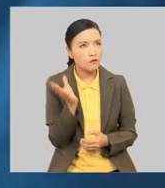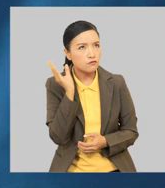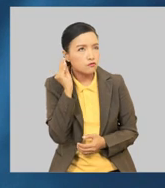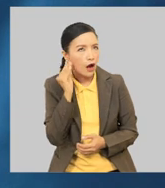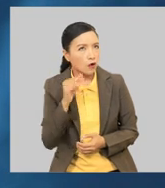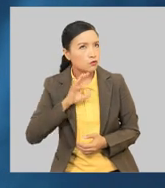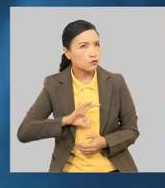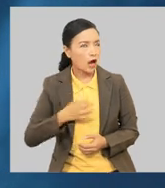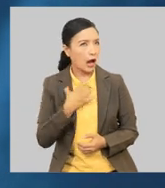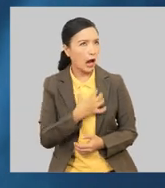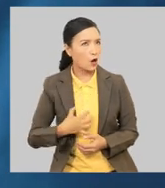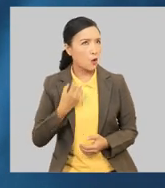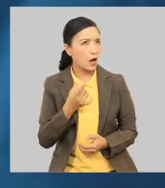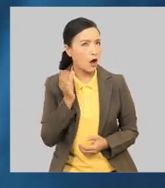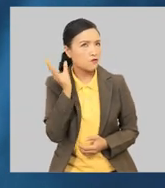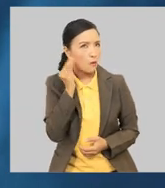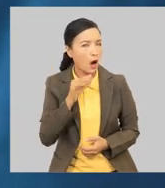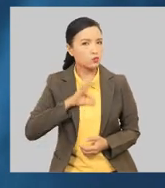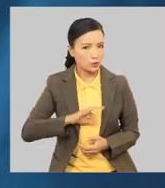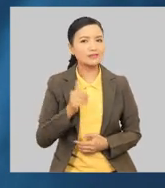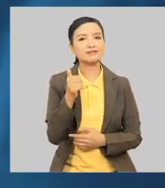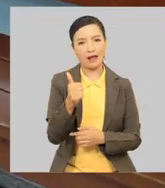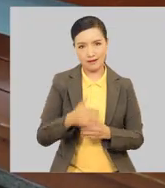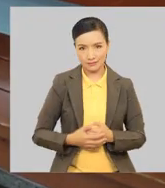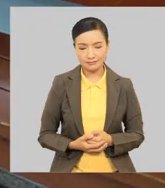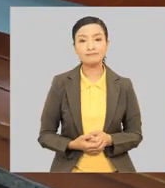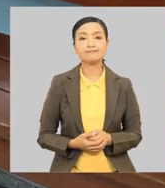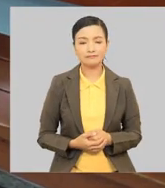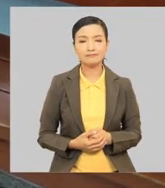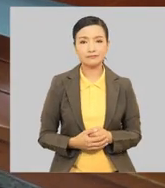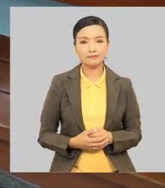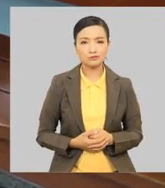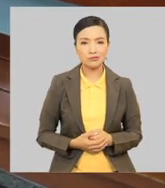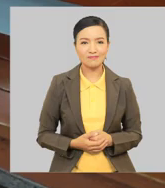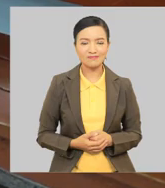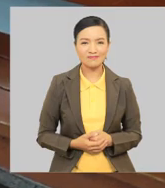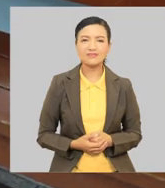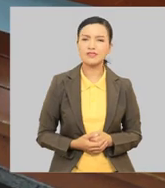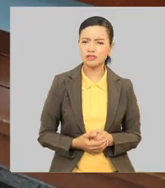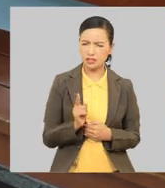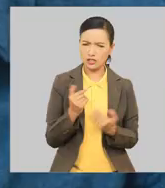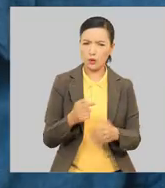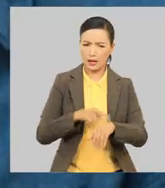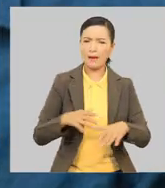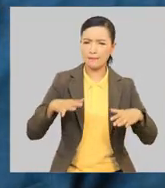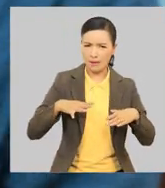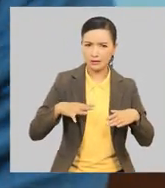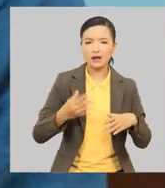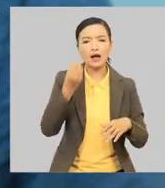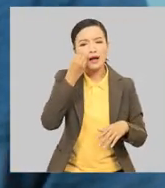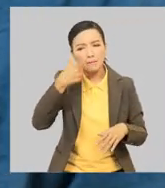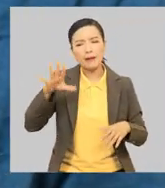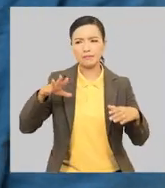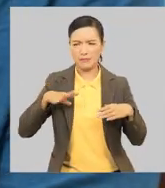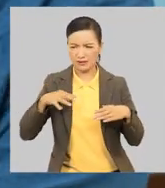อารมณ์ของเราในการที่มีต่อเนื้อเรื่องนั้นๆที่เราได้อ่านนะคะ ครับนี่จริงๆนี่น่าจะเป็นช่วงเวลาพักนะกลับบ้านไปพักผ่